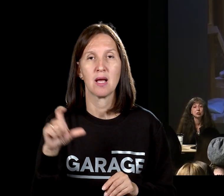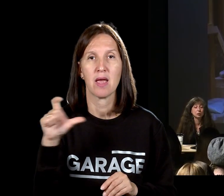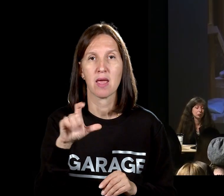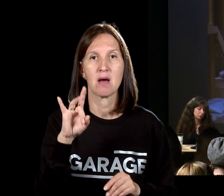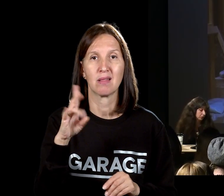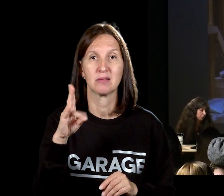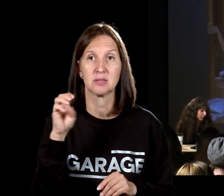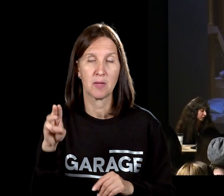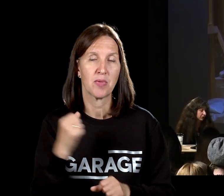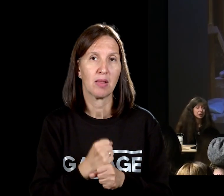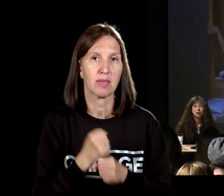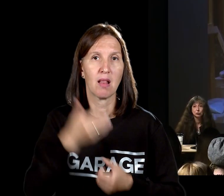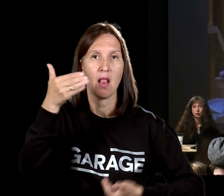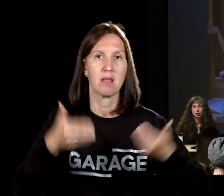дизайн